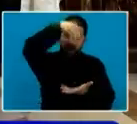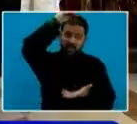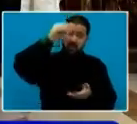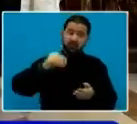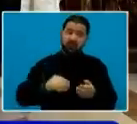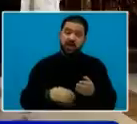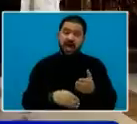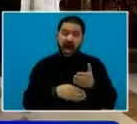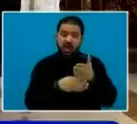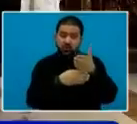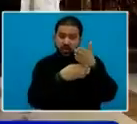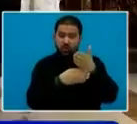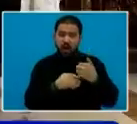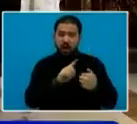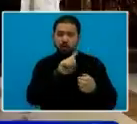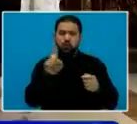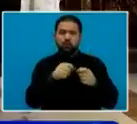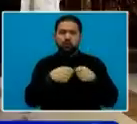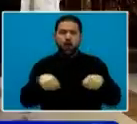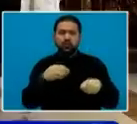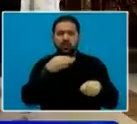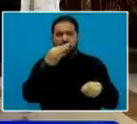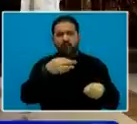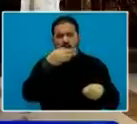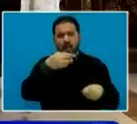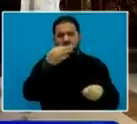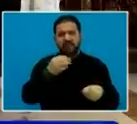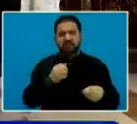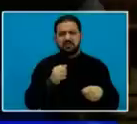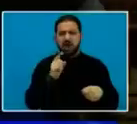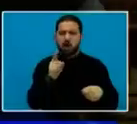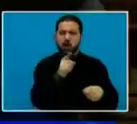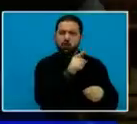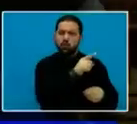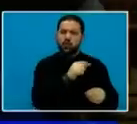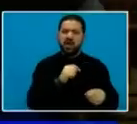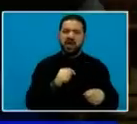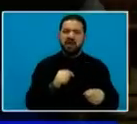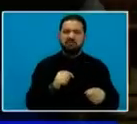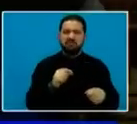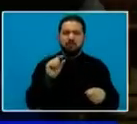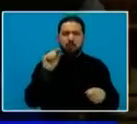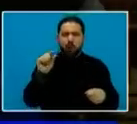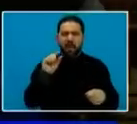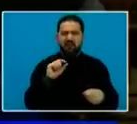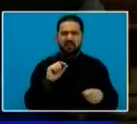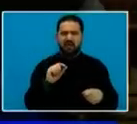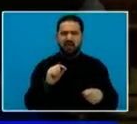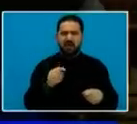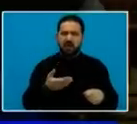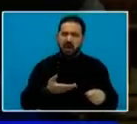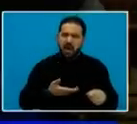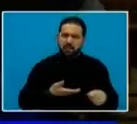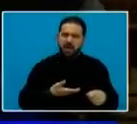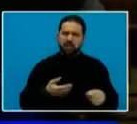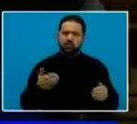Nu peste tot, nu toți vorbesc despre. Dar în anumite contexte, mai ales în cazul părinților care au